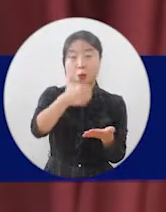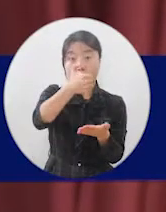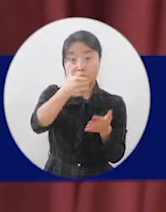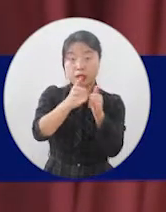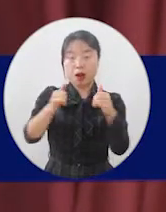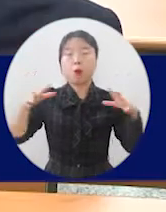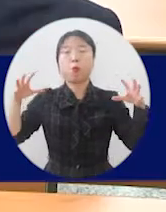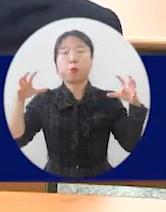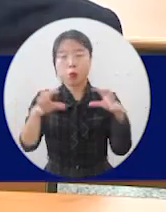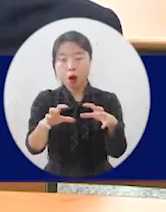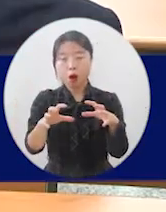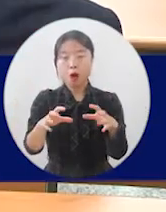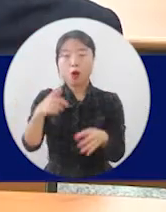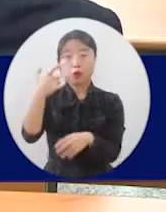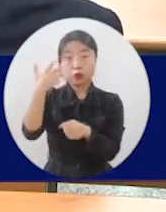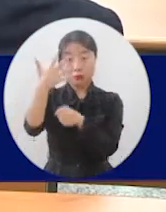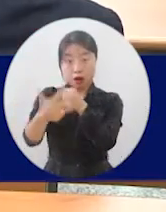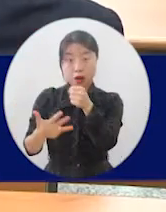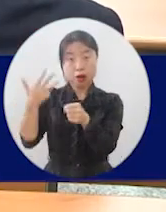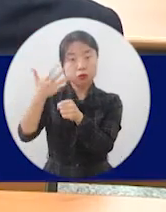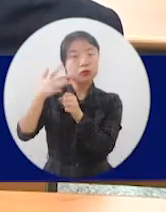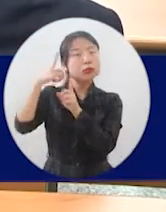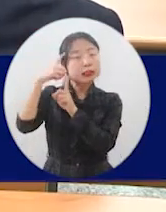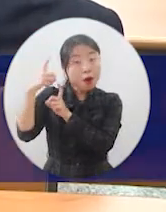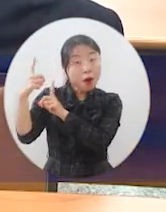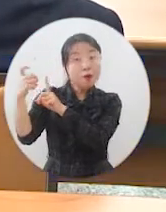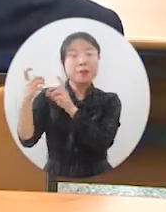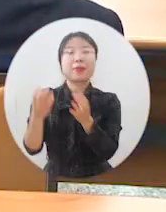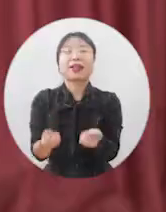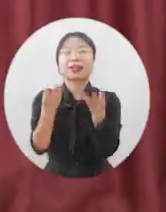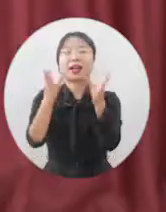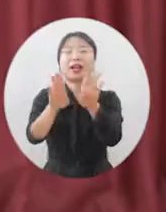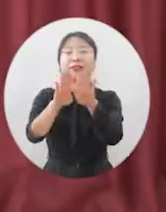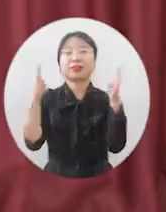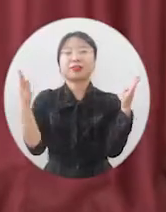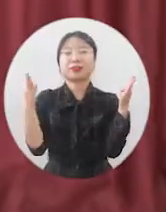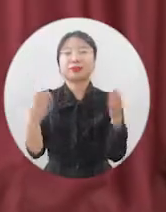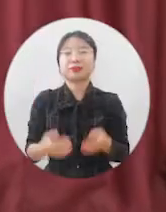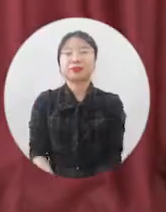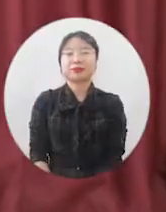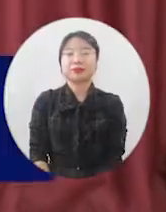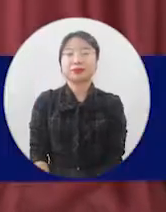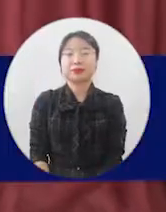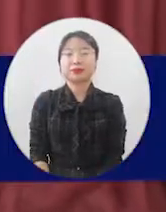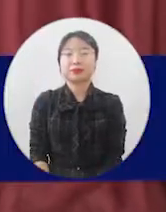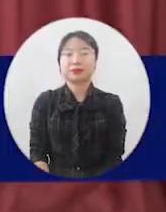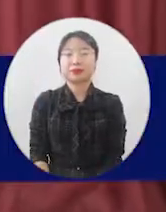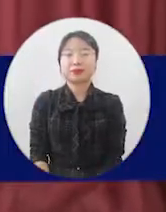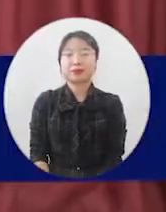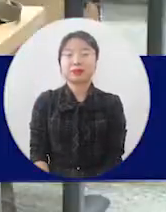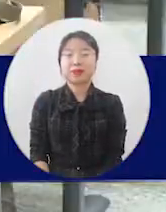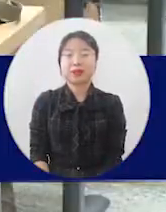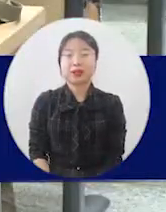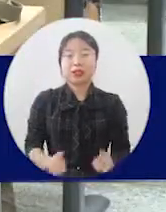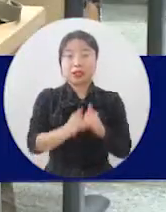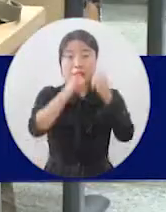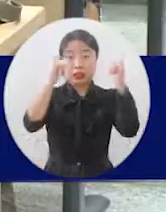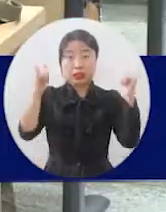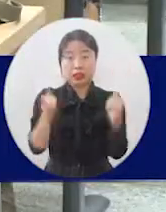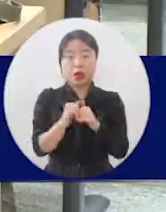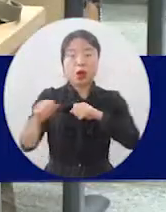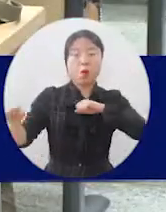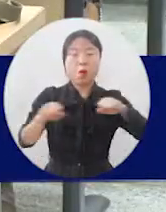가운데 제68주년 재향군인의 날 기념행사를 가졌습니다. 이날 기념식에서는